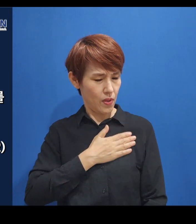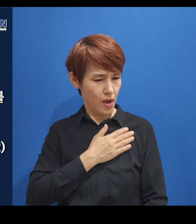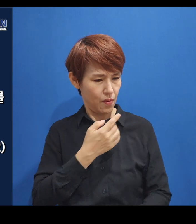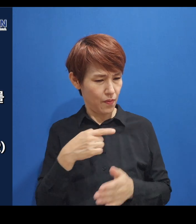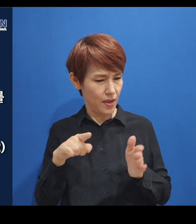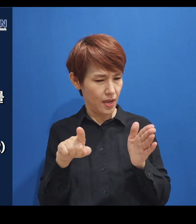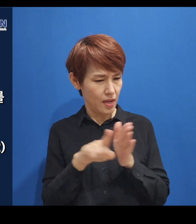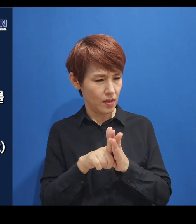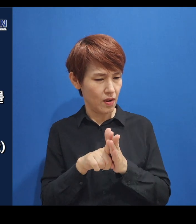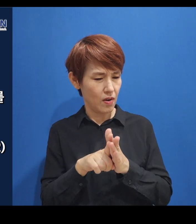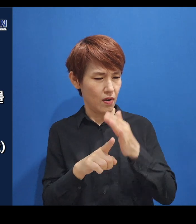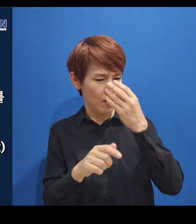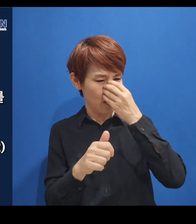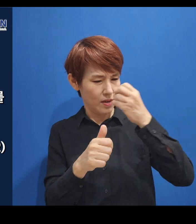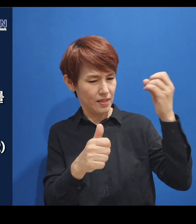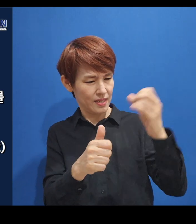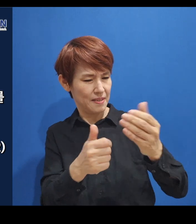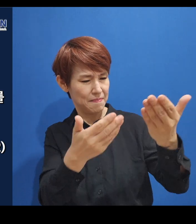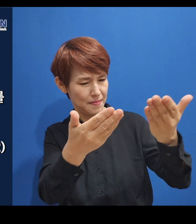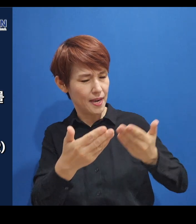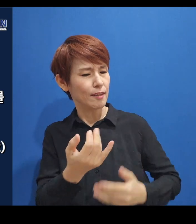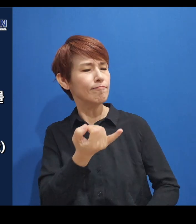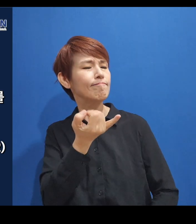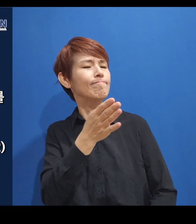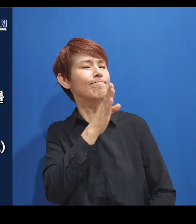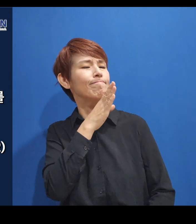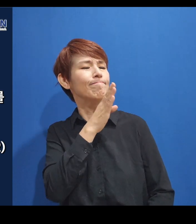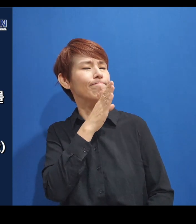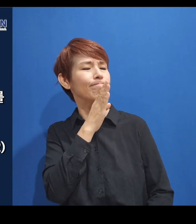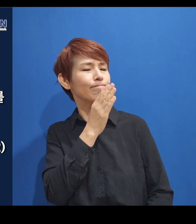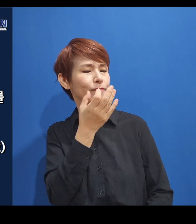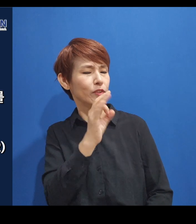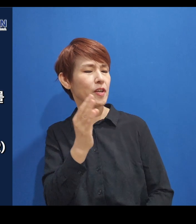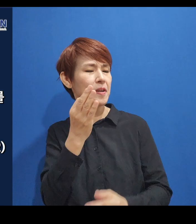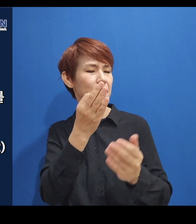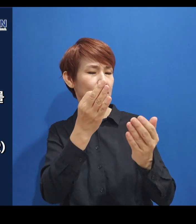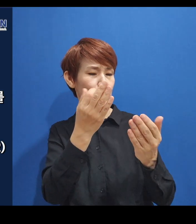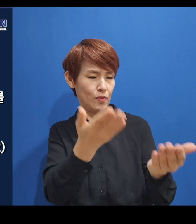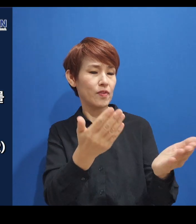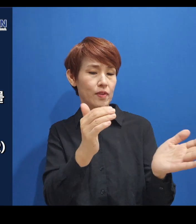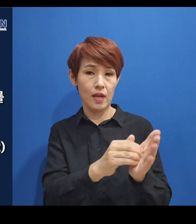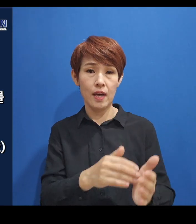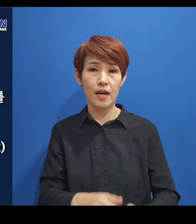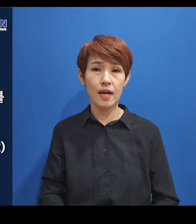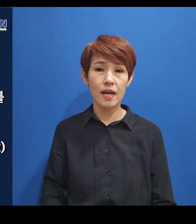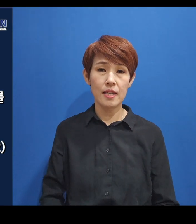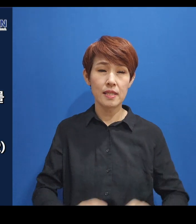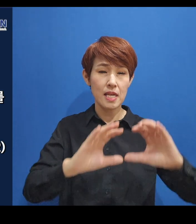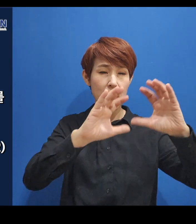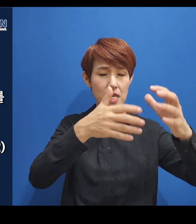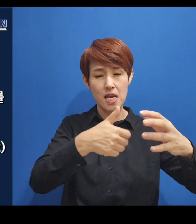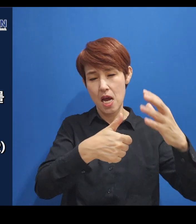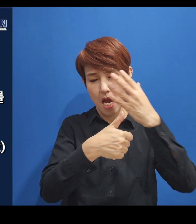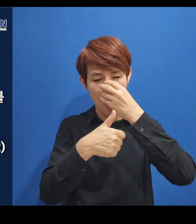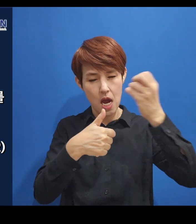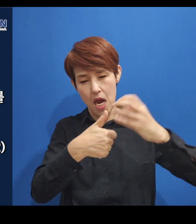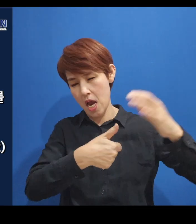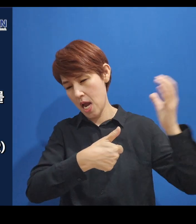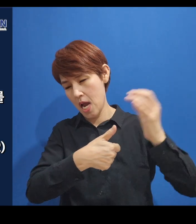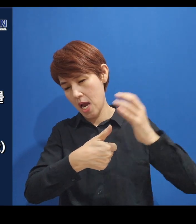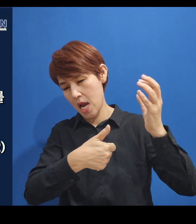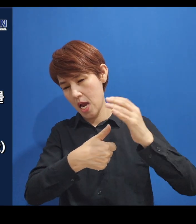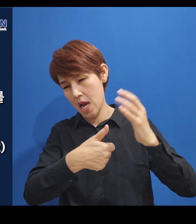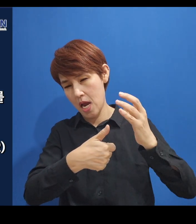위해 능욕받기에 합당한 자구나 라고 인정해 주셨다고. 다른 말로 하면 세상의 온갖 능력을 나로 다